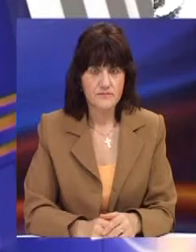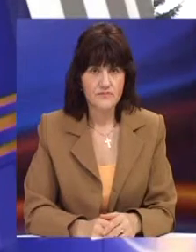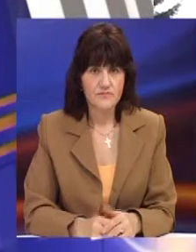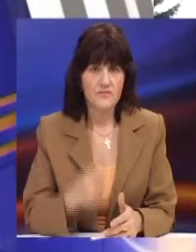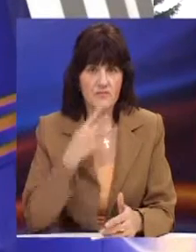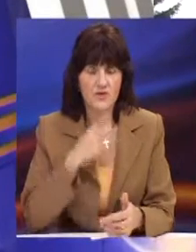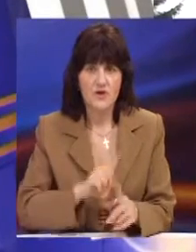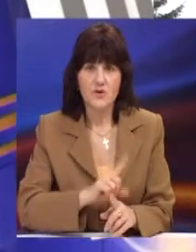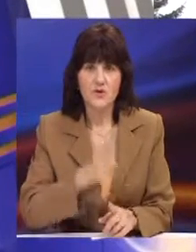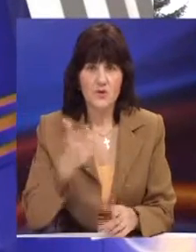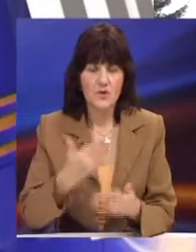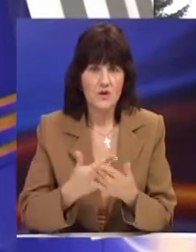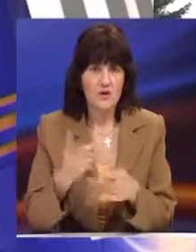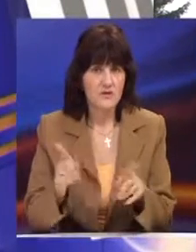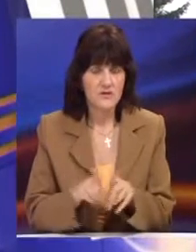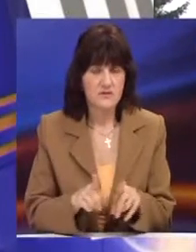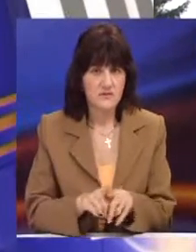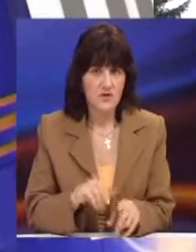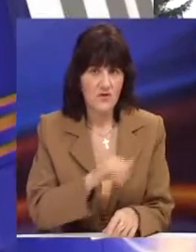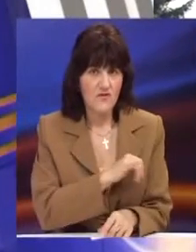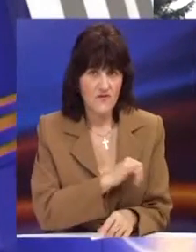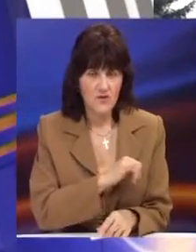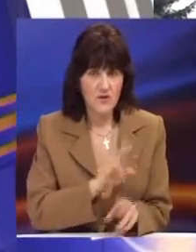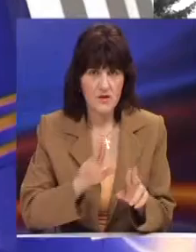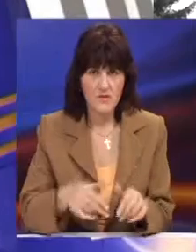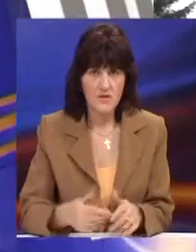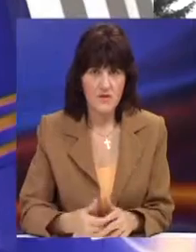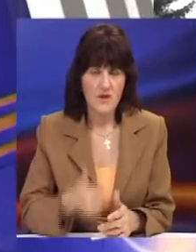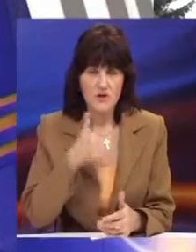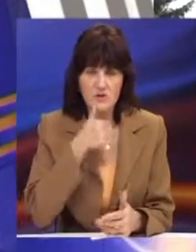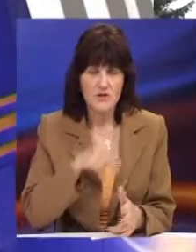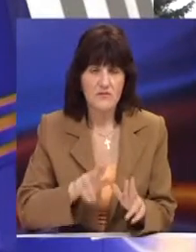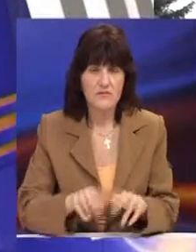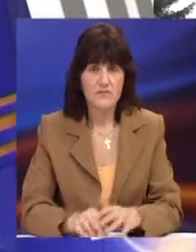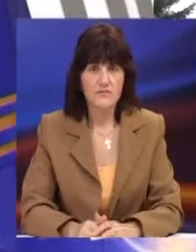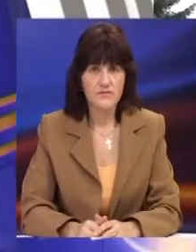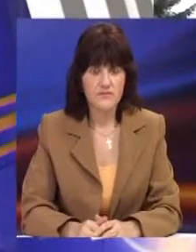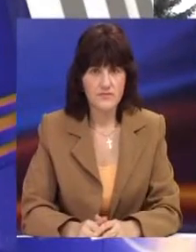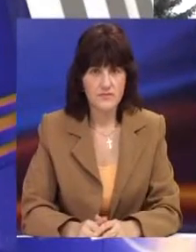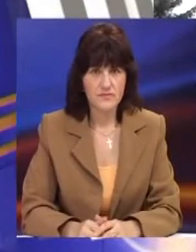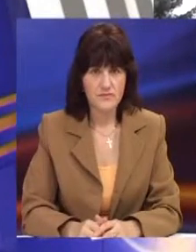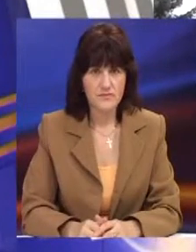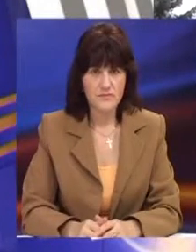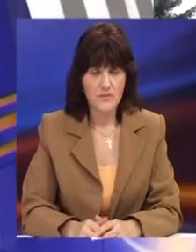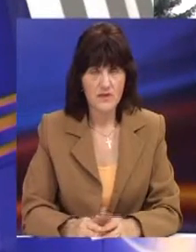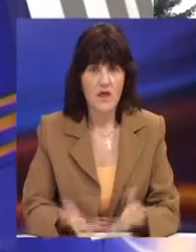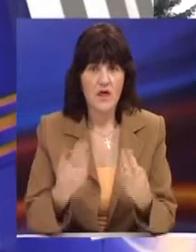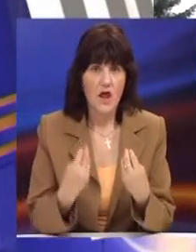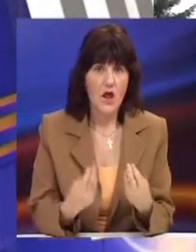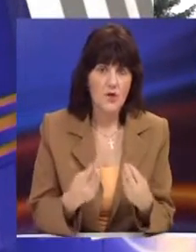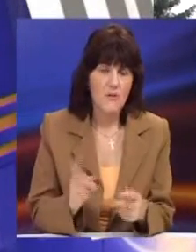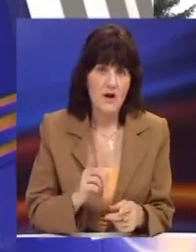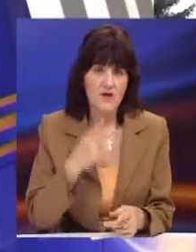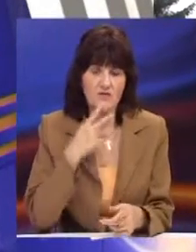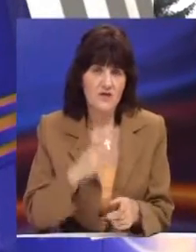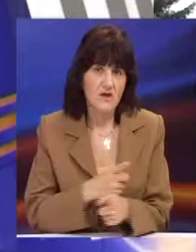i ste vidjeli u svim gradovima po Vojvodini šta se dešava. Da li je to dobro